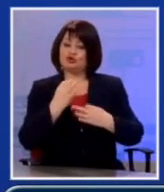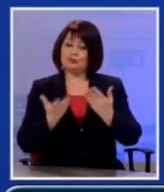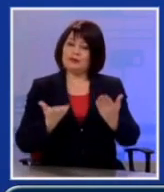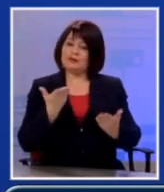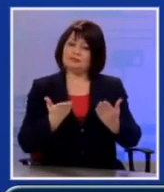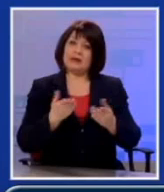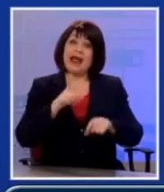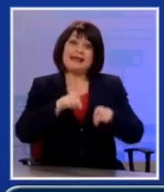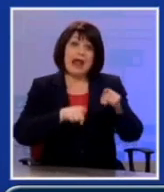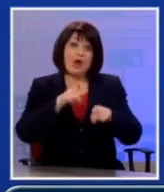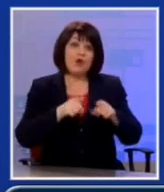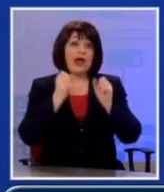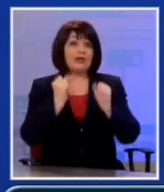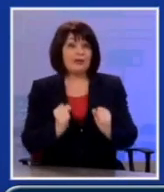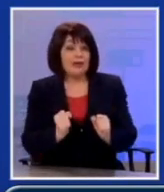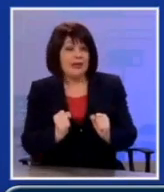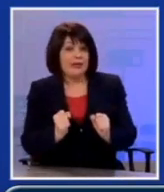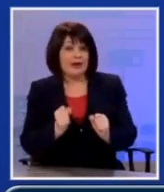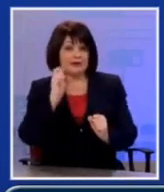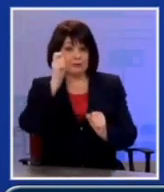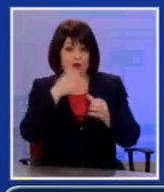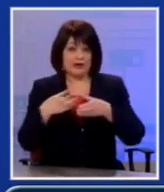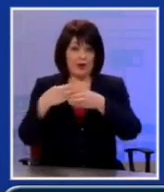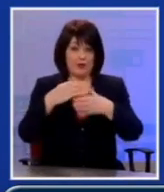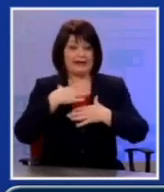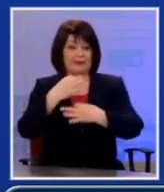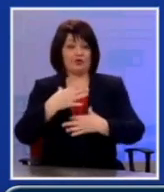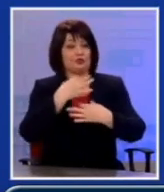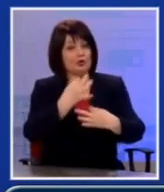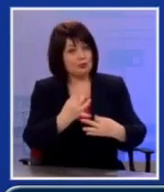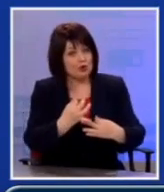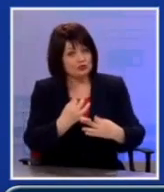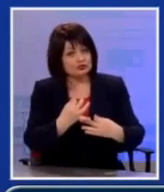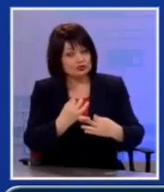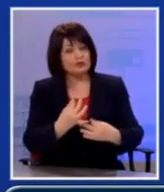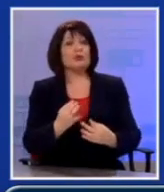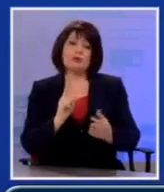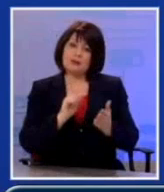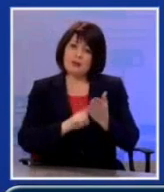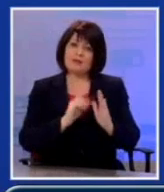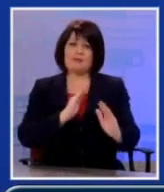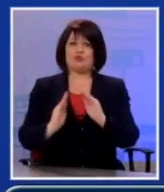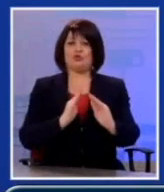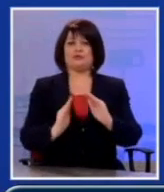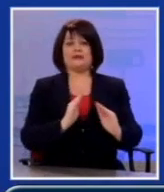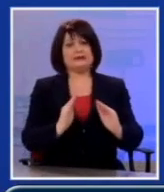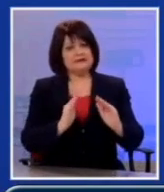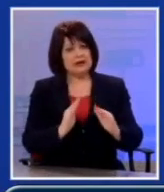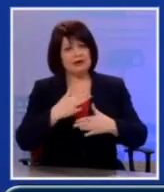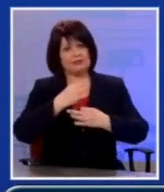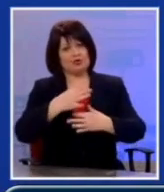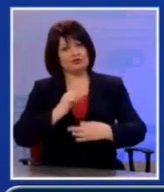την αναλογική εκπροσώπηση των κομμάτων, αλλά και για την διασφάλιση